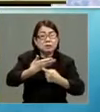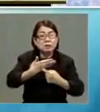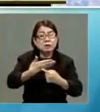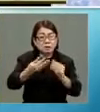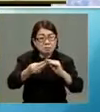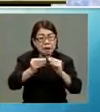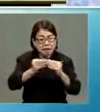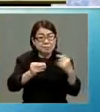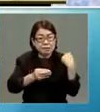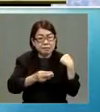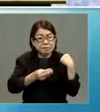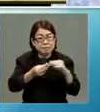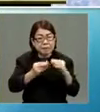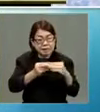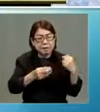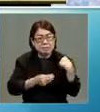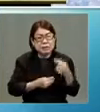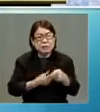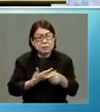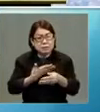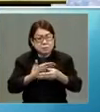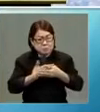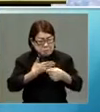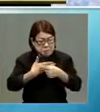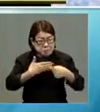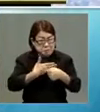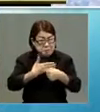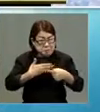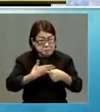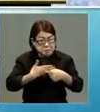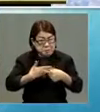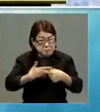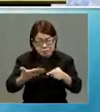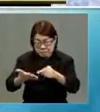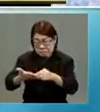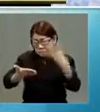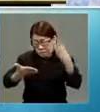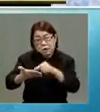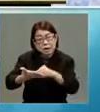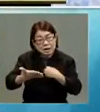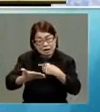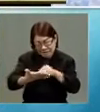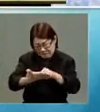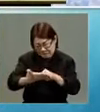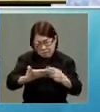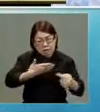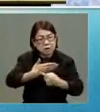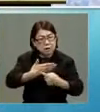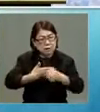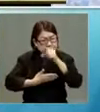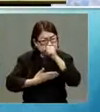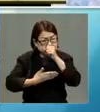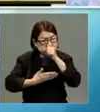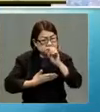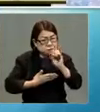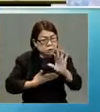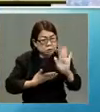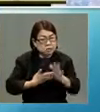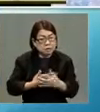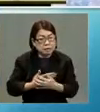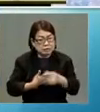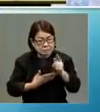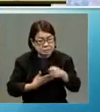าชนนะครับที่เราแนะนำว่าไม่ต้องไปให้ใครทราบเพราะจะเป็นตัวบอกแล้วบอกว่าบัตรนี้เป็นบัตรจริงหรือบัตรปลอมนะครับตัวแรก2ตัวแรกเป็นภาษาอัง